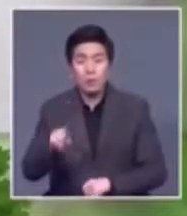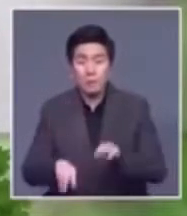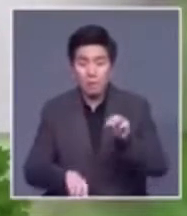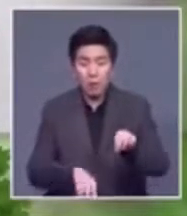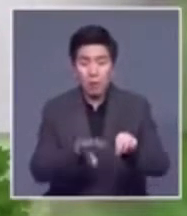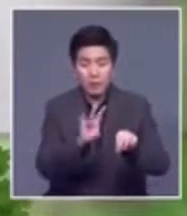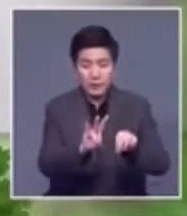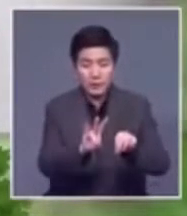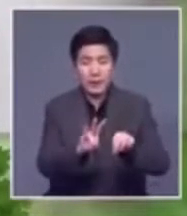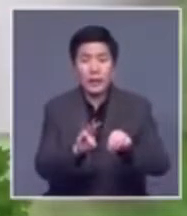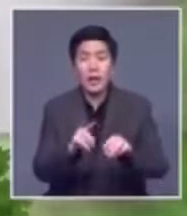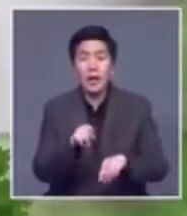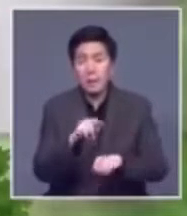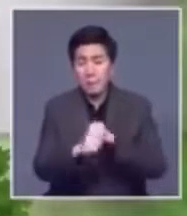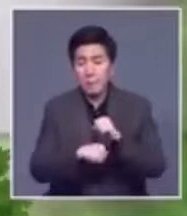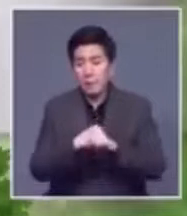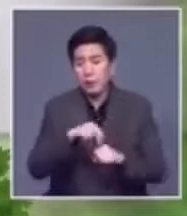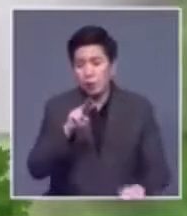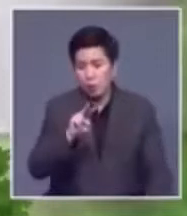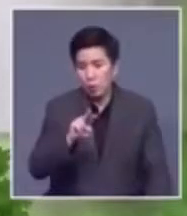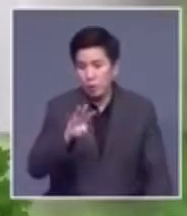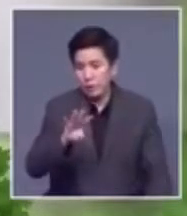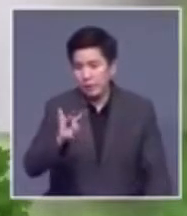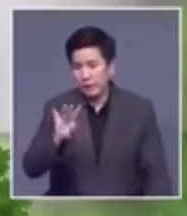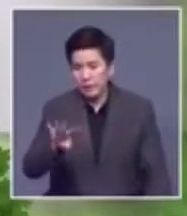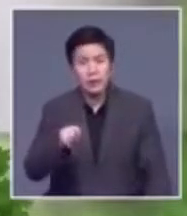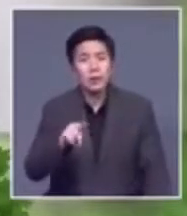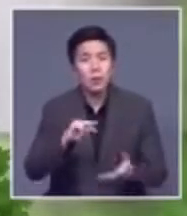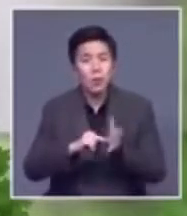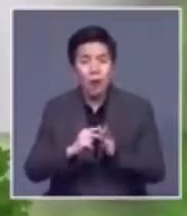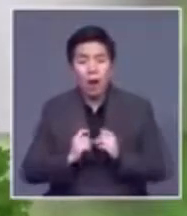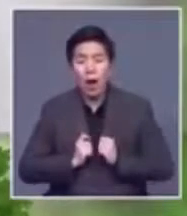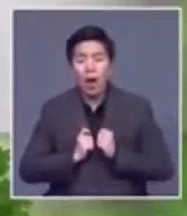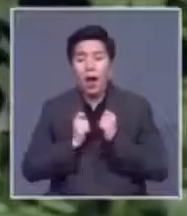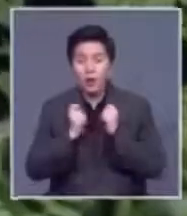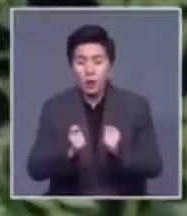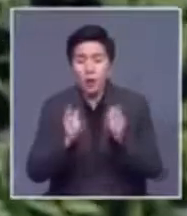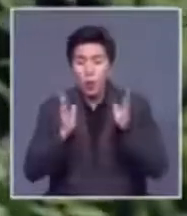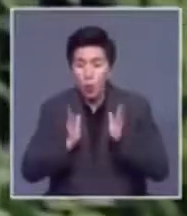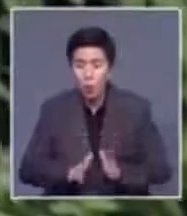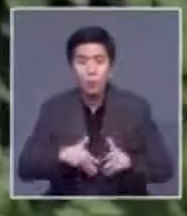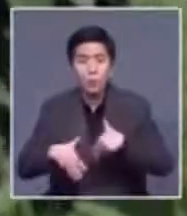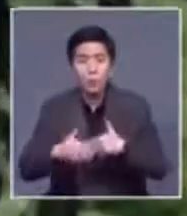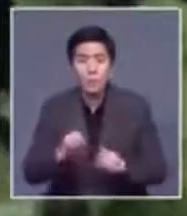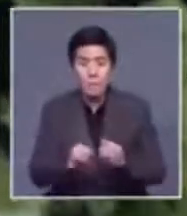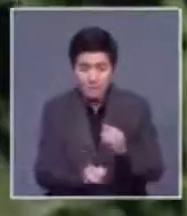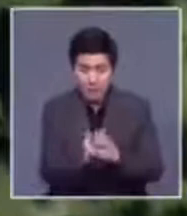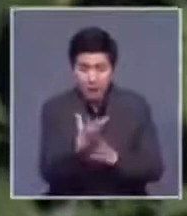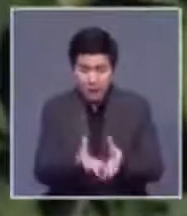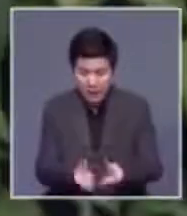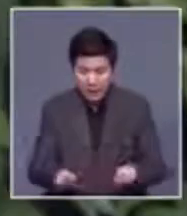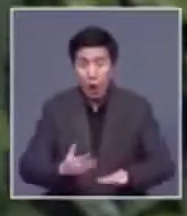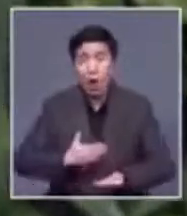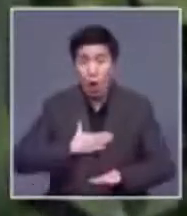พรบป่าไม้2484อันนี้สำคัญมากคือเป็นการอนุญาตให้พี่น้องประชาชนปลูกไม้มีค่าในที่ดินกร